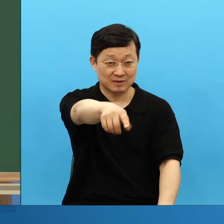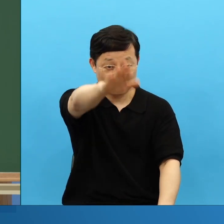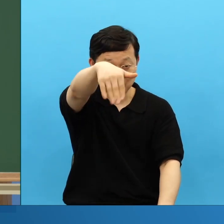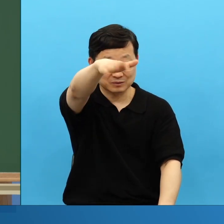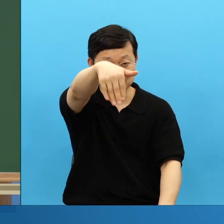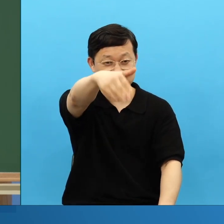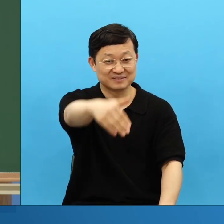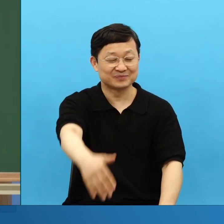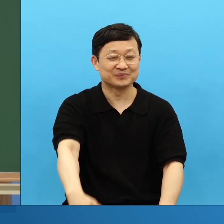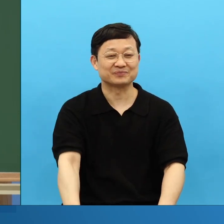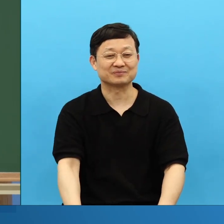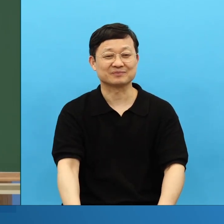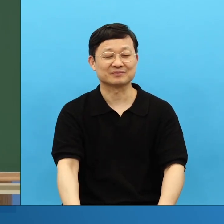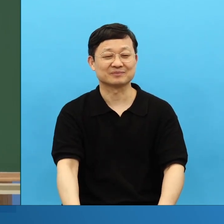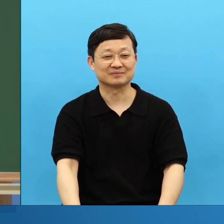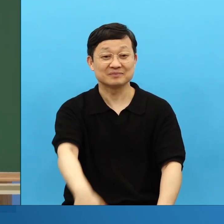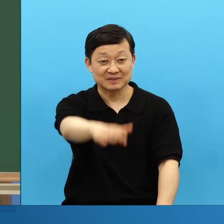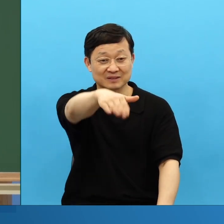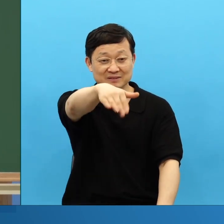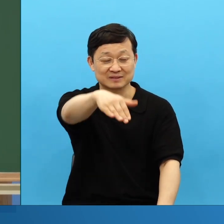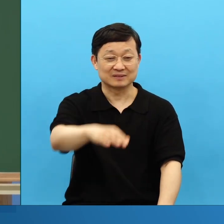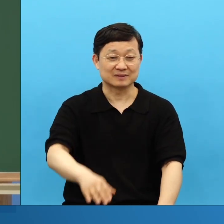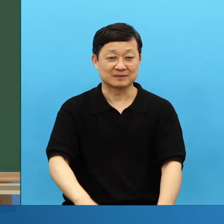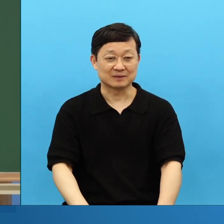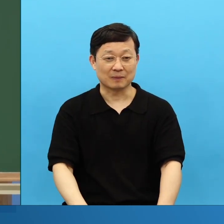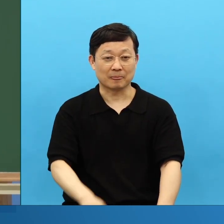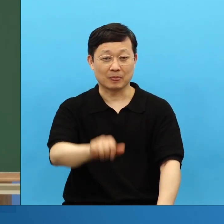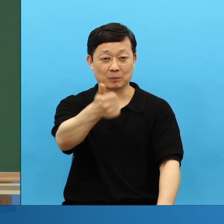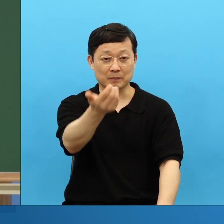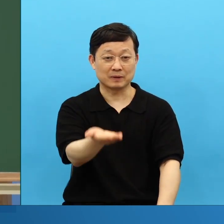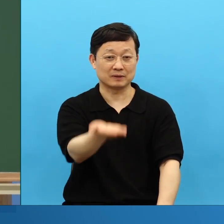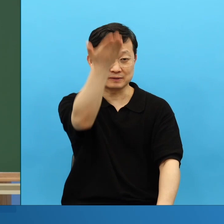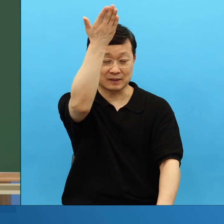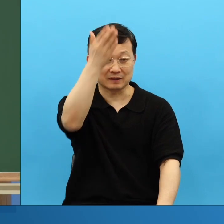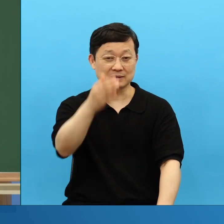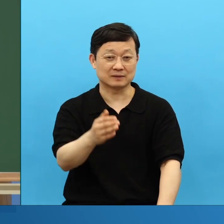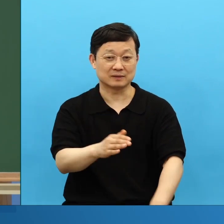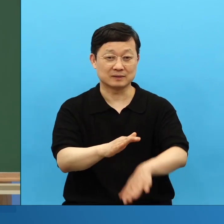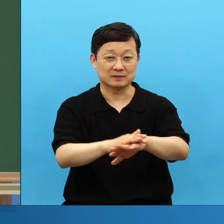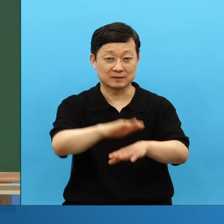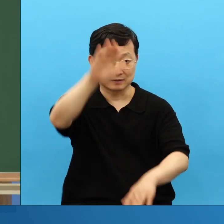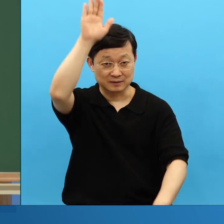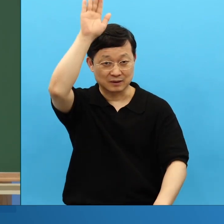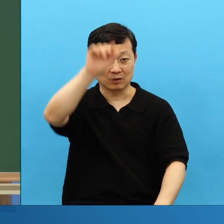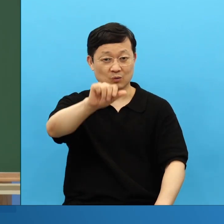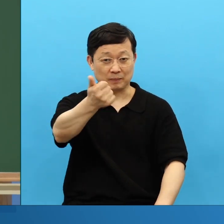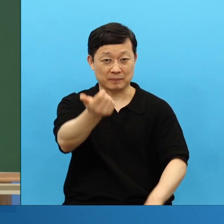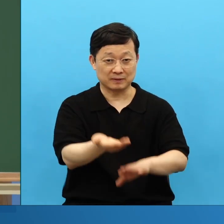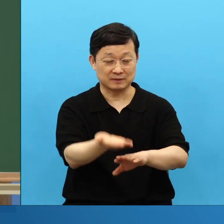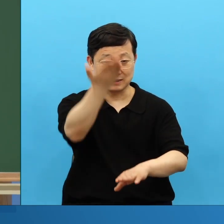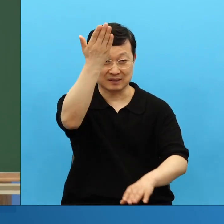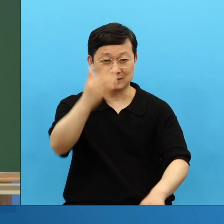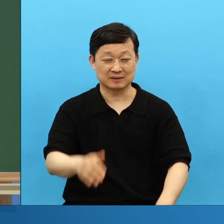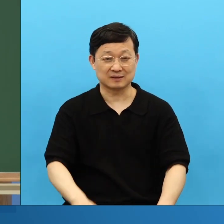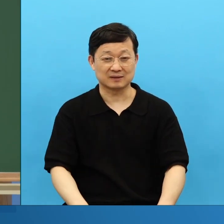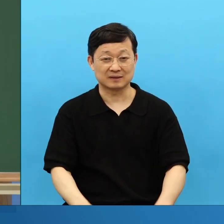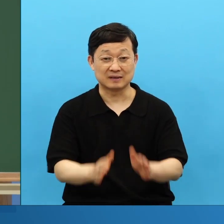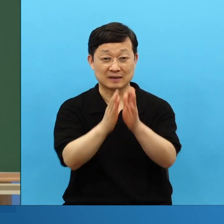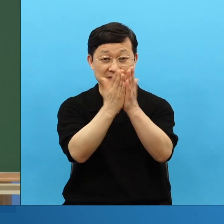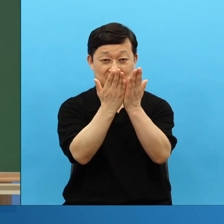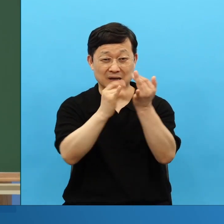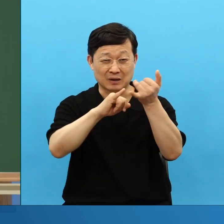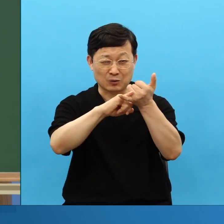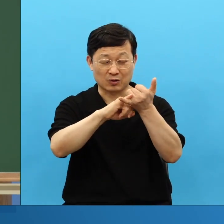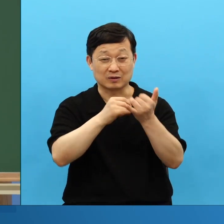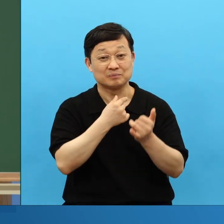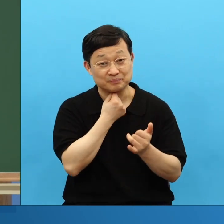나오세요. 좀 이따가 나오세요. 된다. 500번 이상 된 분만 책을 드리겠습니다. 그리고 책을 꼭 받고